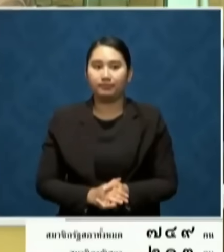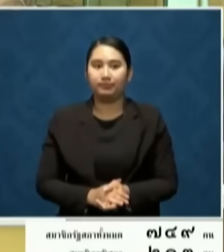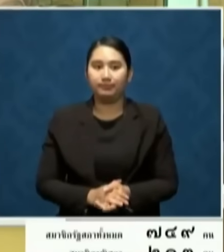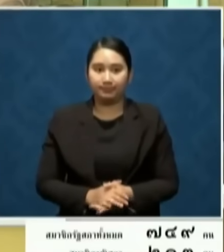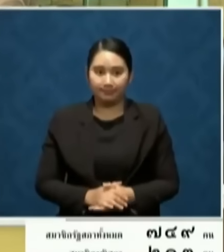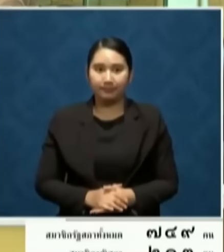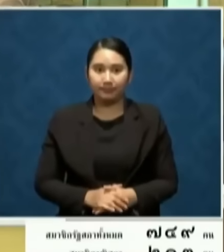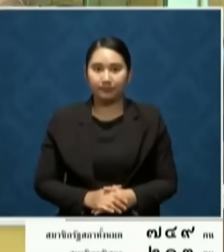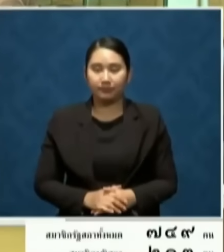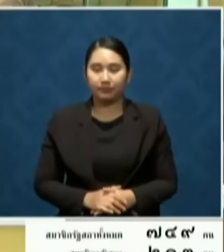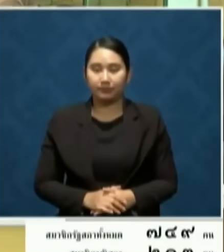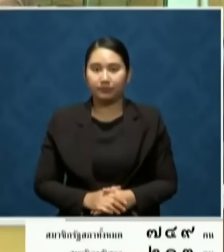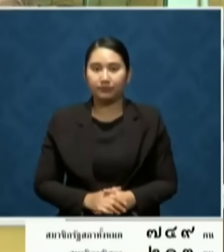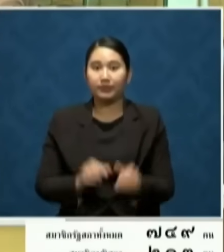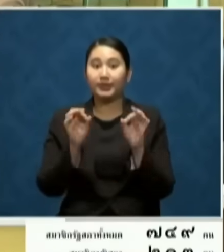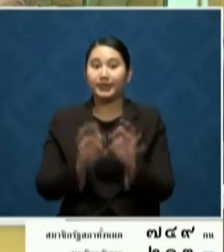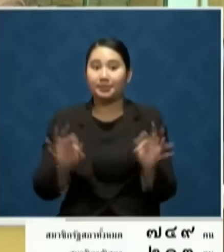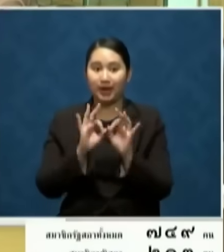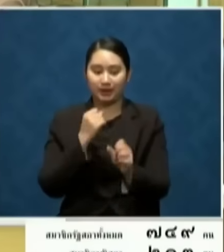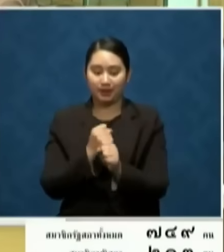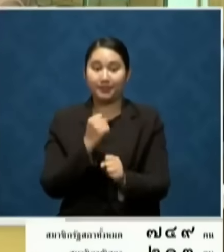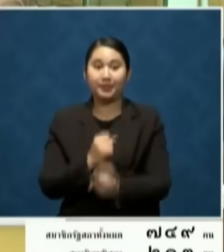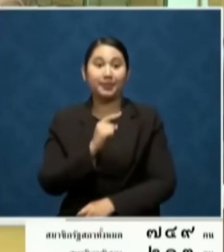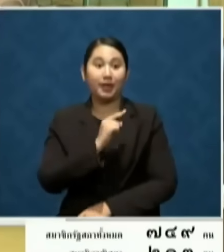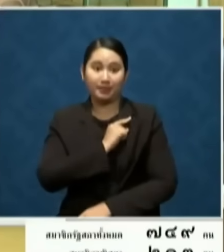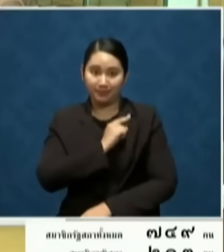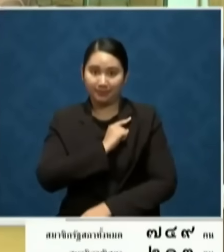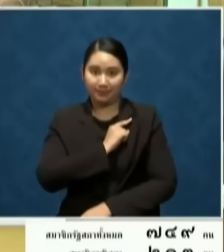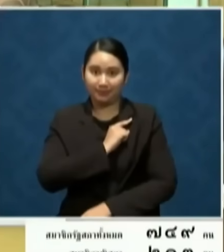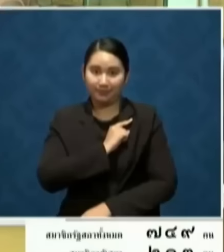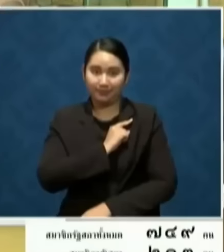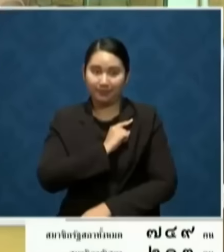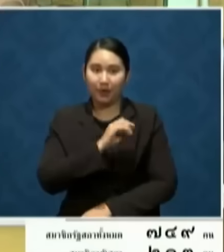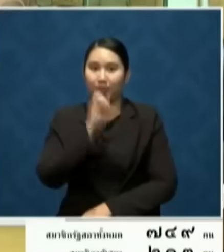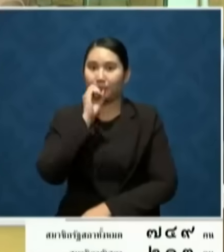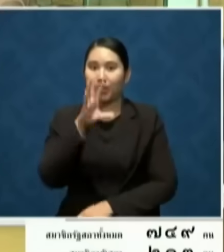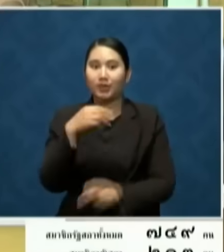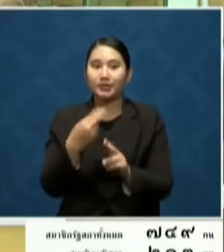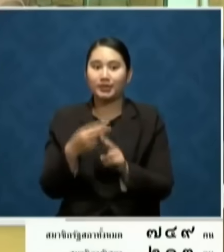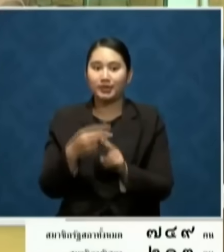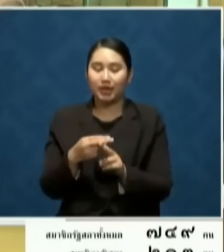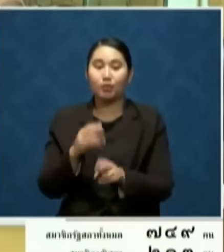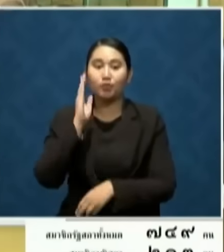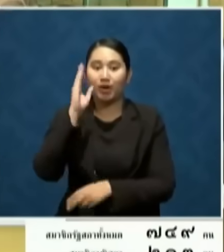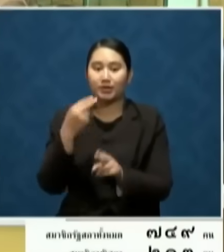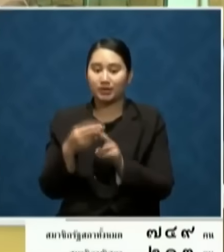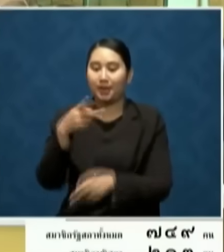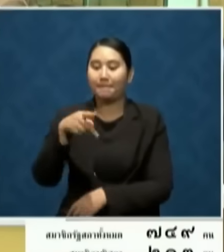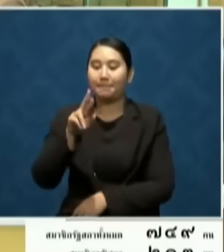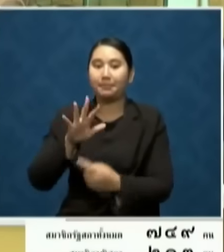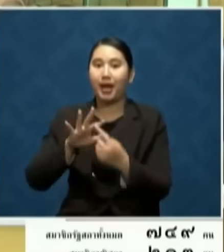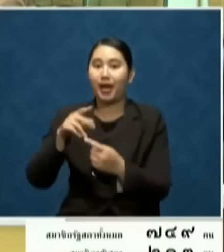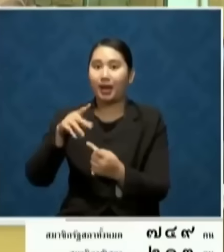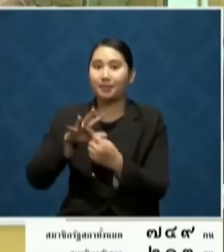นพูดมาไม่ได้เกิดจากความไม่ชอบหรือว่ารู้สึกไม่ดีแต่ตนคิดว่าเป็นหน้าที่และภารกิจสำคัญของการเป็นสมาชิกวุฒิสภ